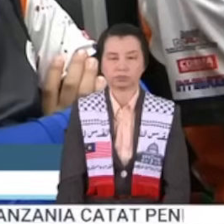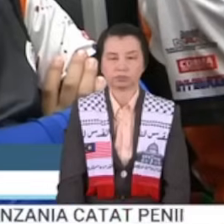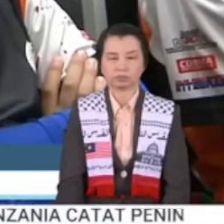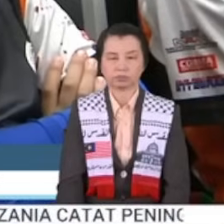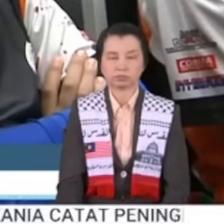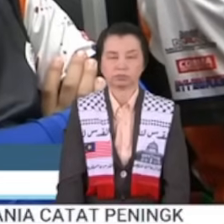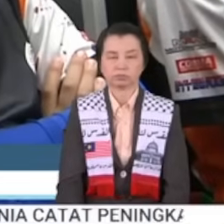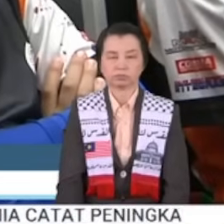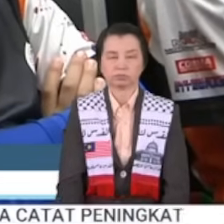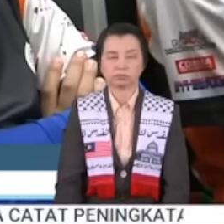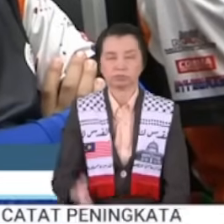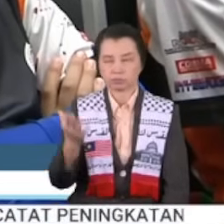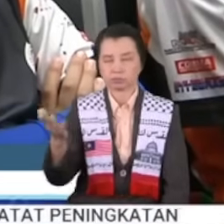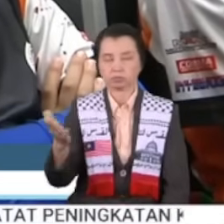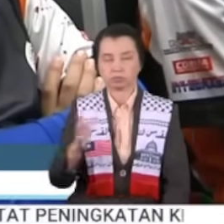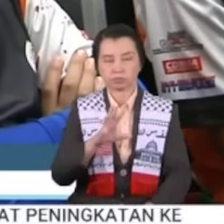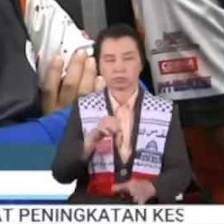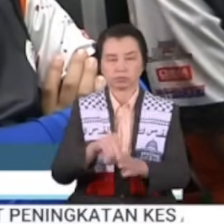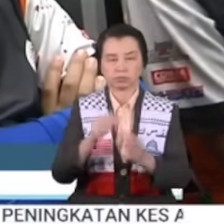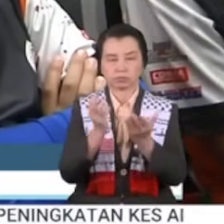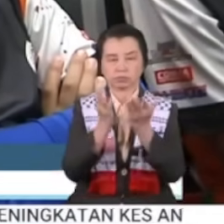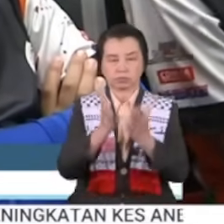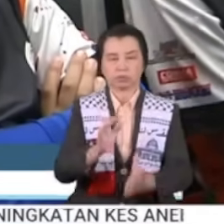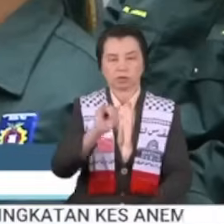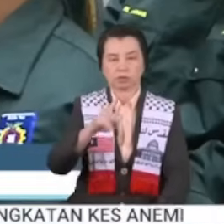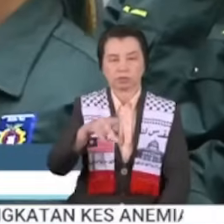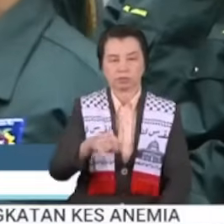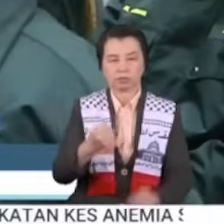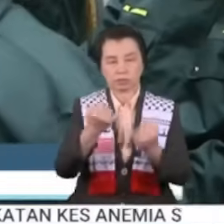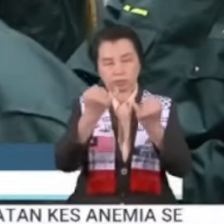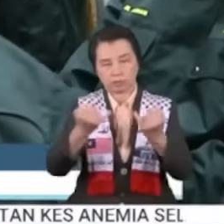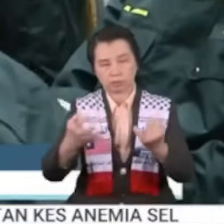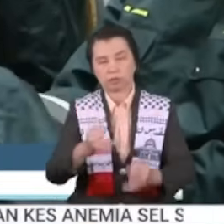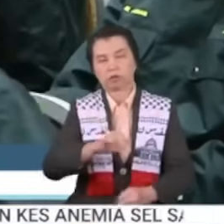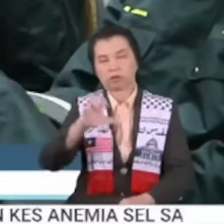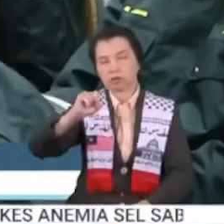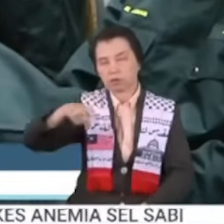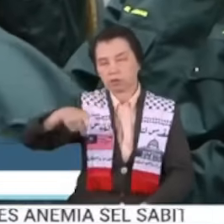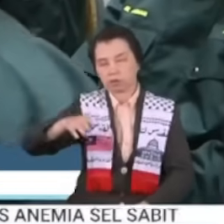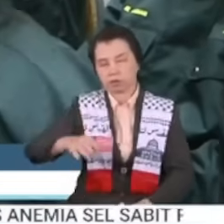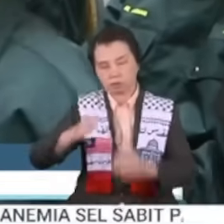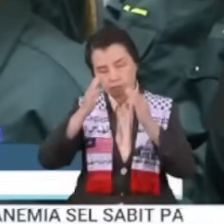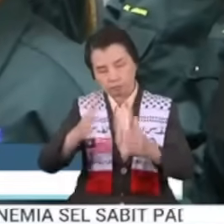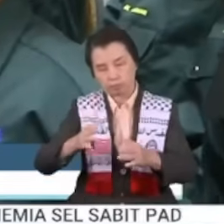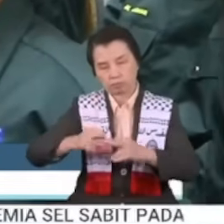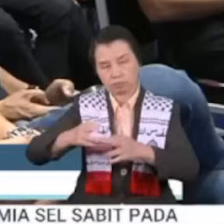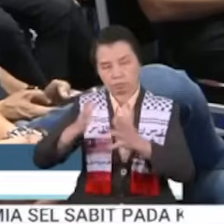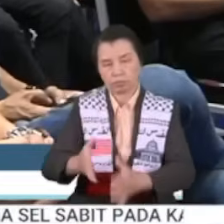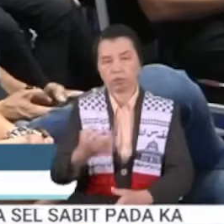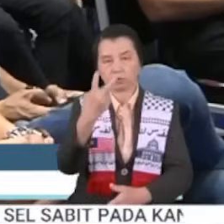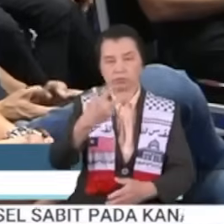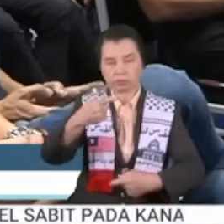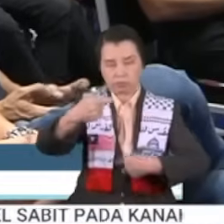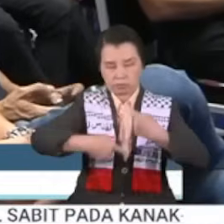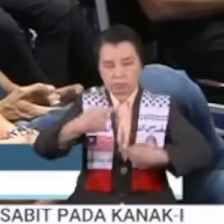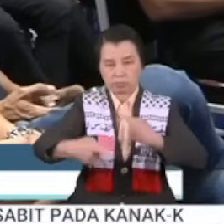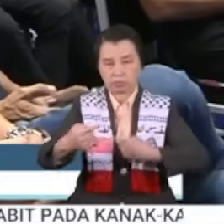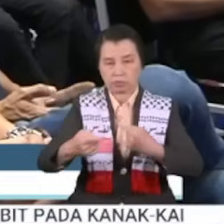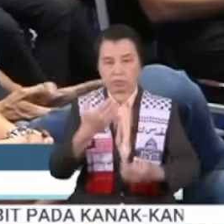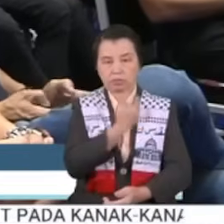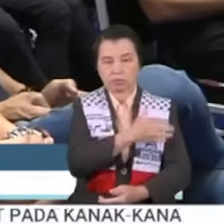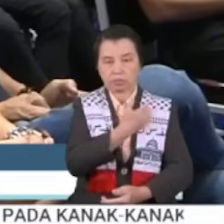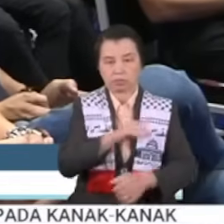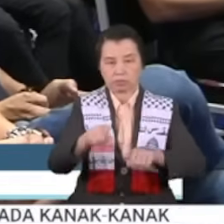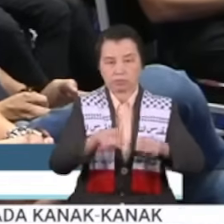saya sesi itu disertai pelajar akbnjita Kedah dan Sepang yang menumpukan perkongsian mekanikal dua roda turut hadir bekas